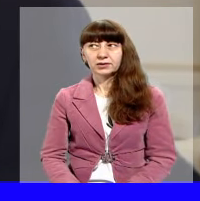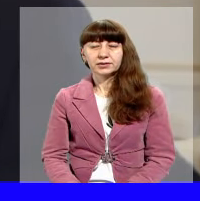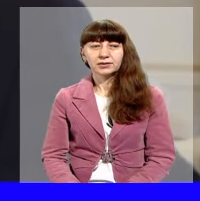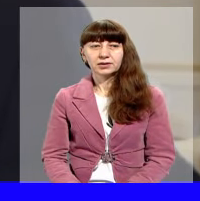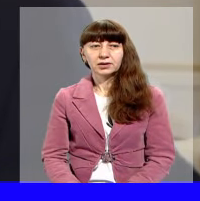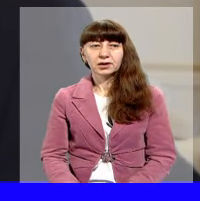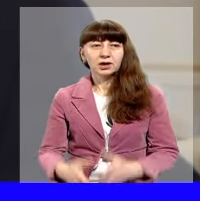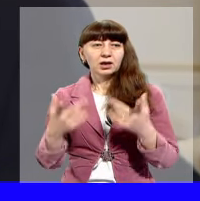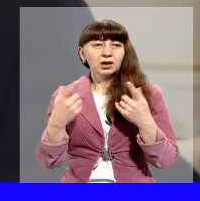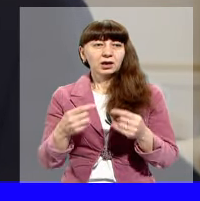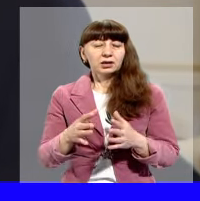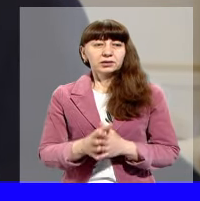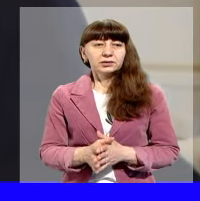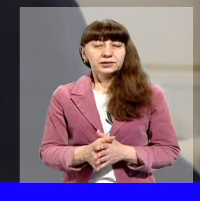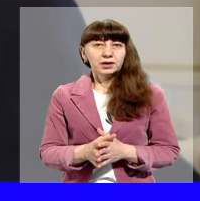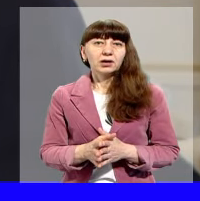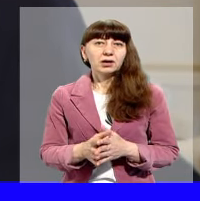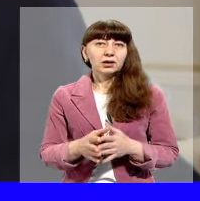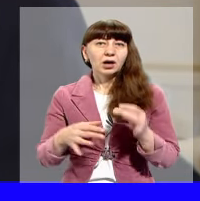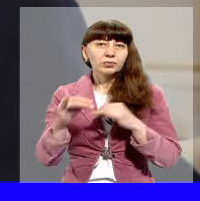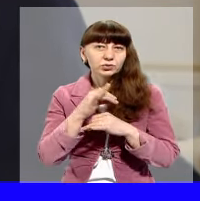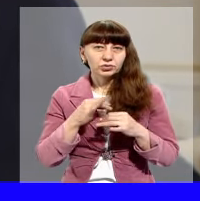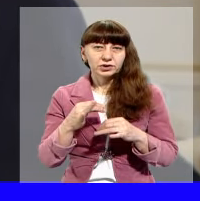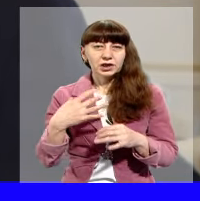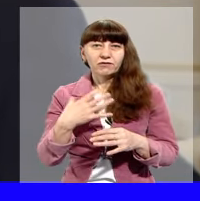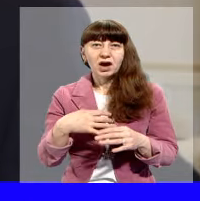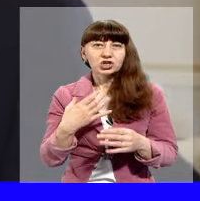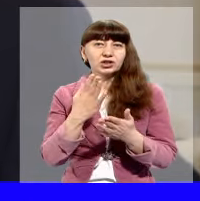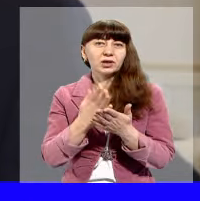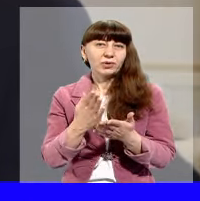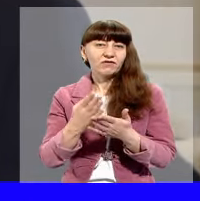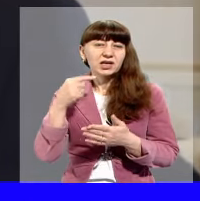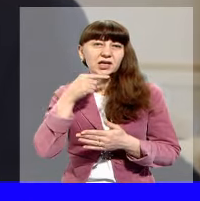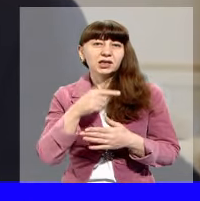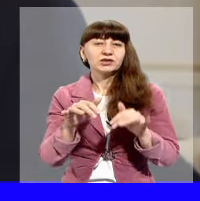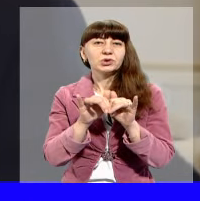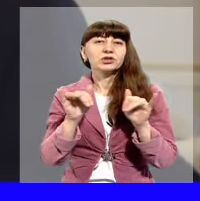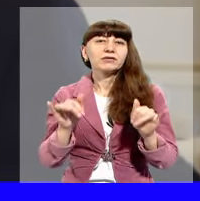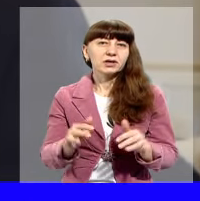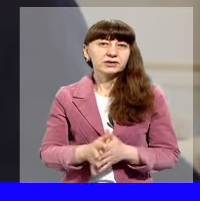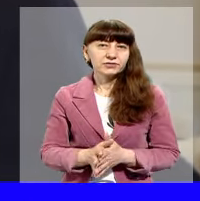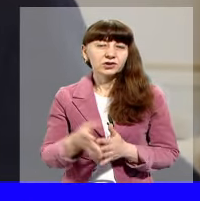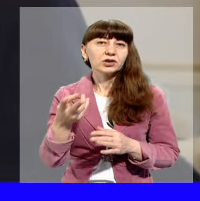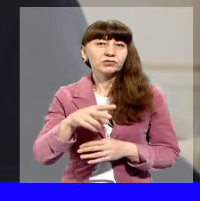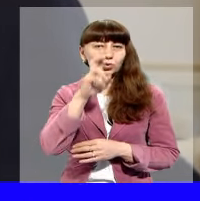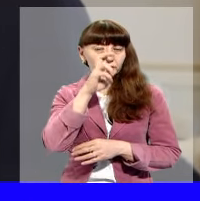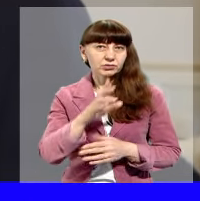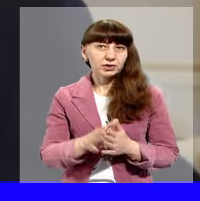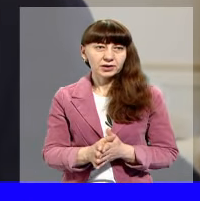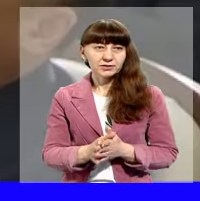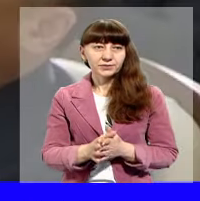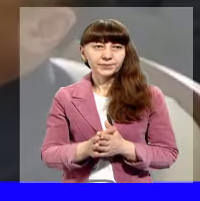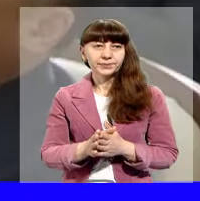120 мың тоннадан 180 мың тоннаға дейін айына, немесе 1,5 миллион тоннадан 2,2 миллион тоннаға деген